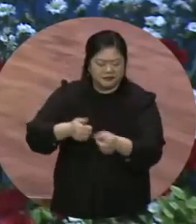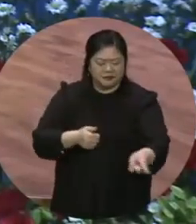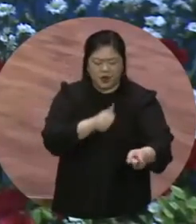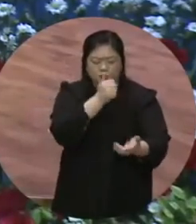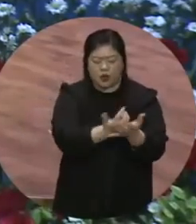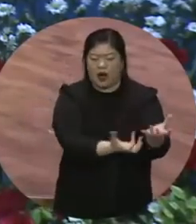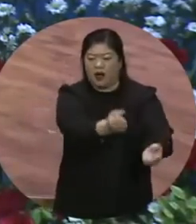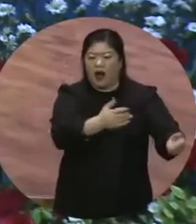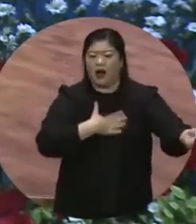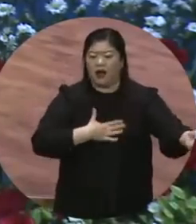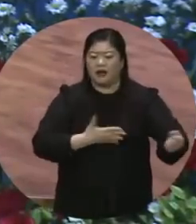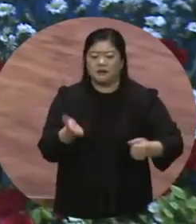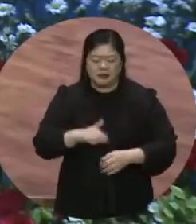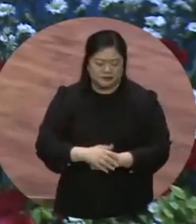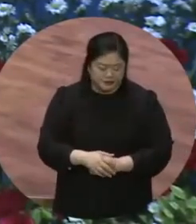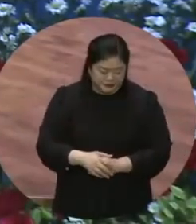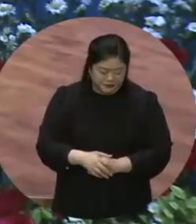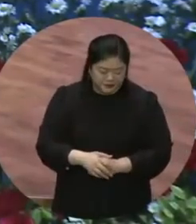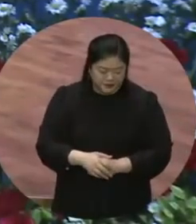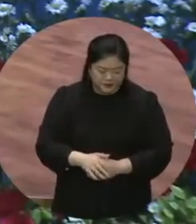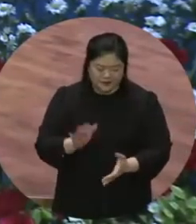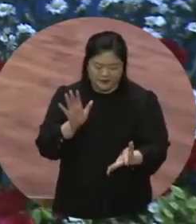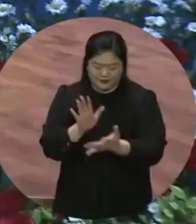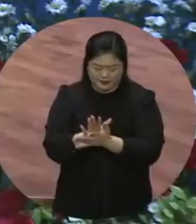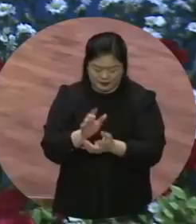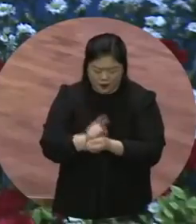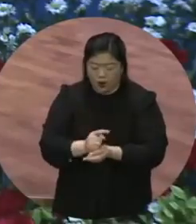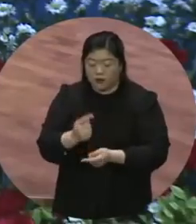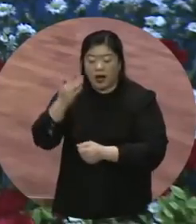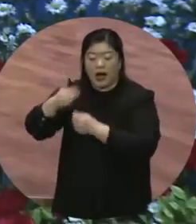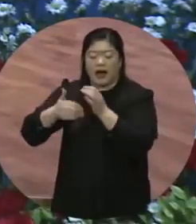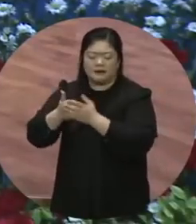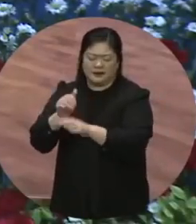하나님이 신이 당신께서 해결했어요.